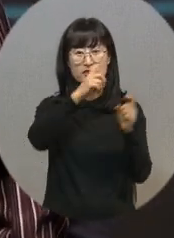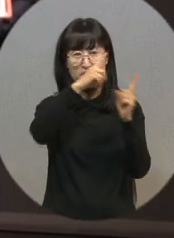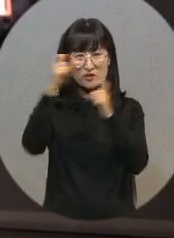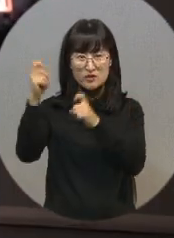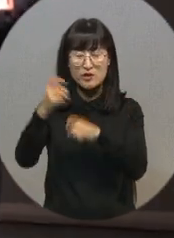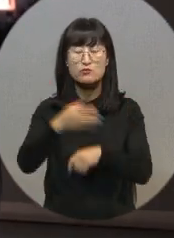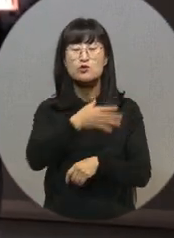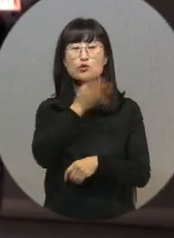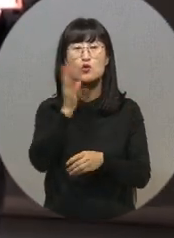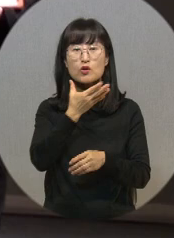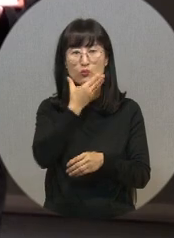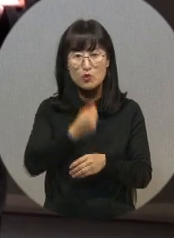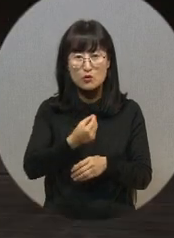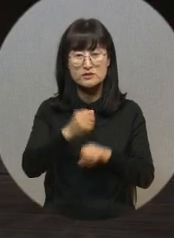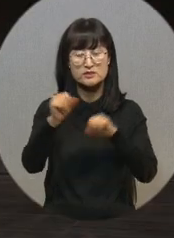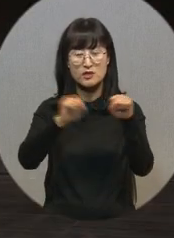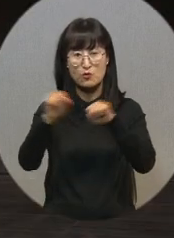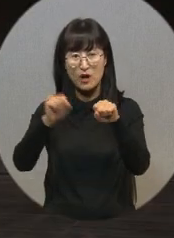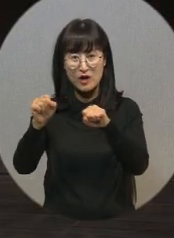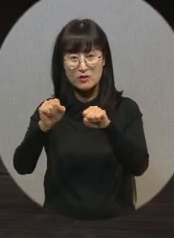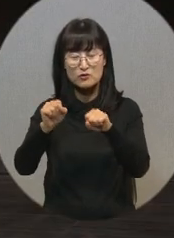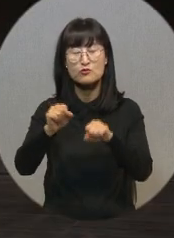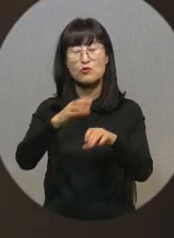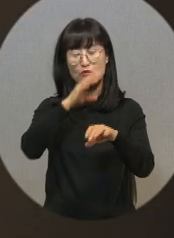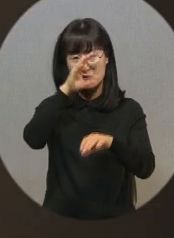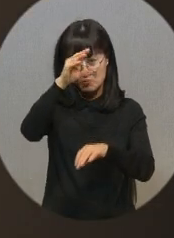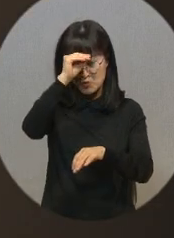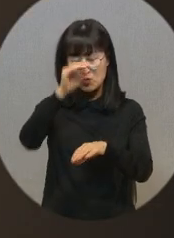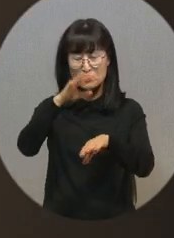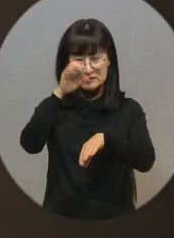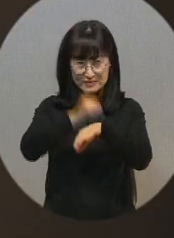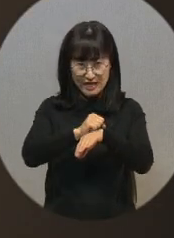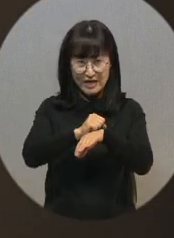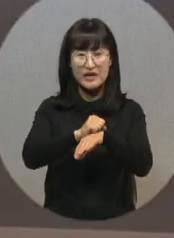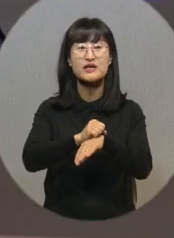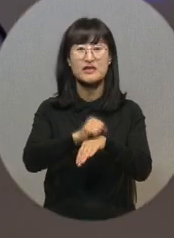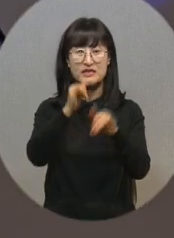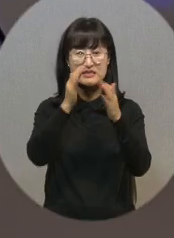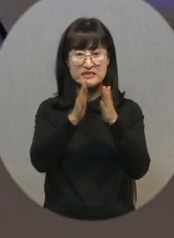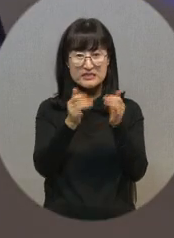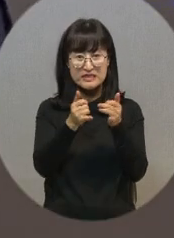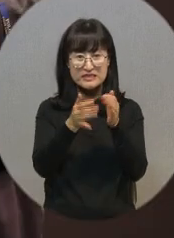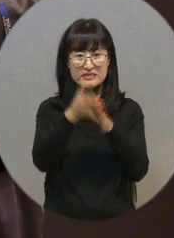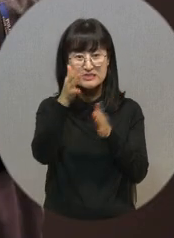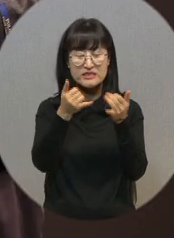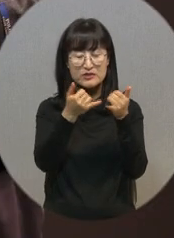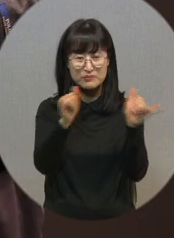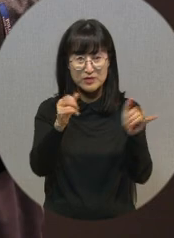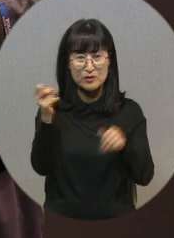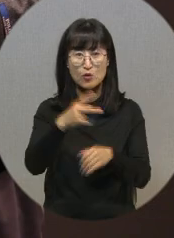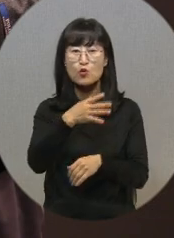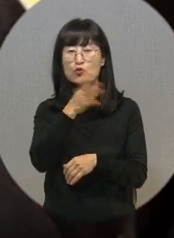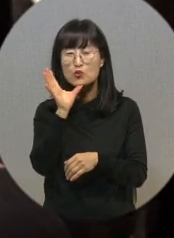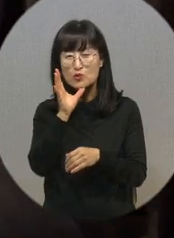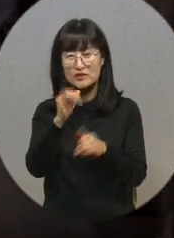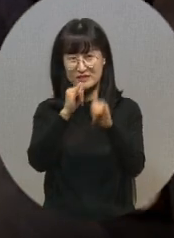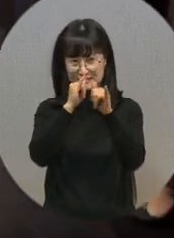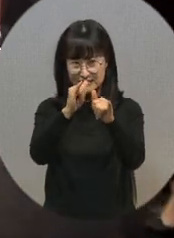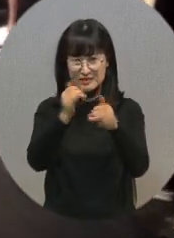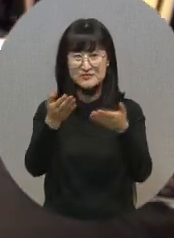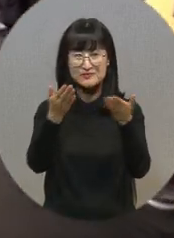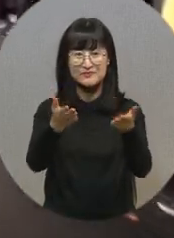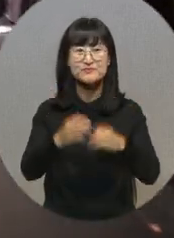발전에 애써온 시민, 모범을 보이신 선배 어르신을 표창하며 건강한 삶을 응원했습니다.